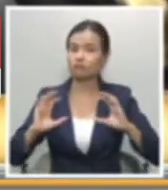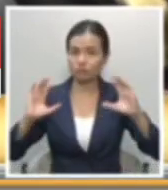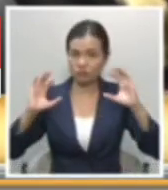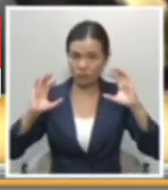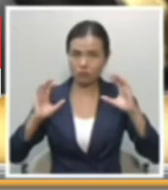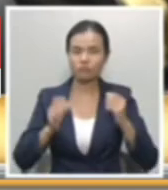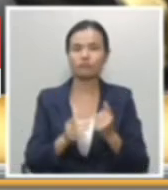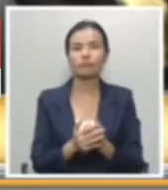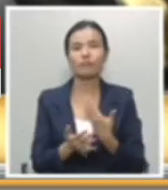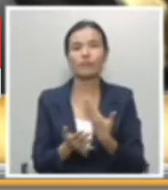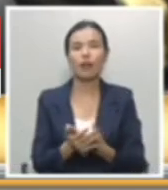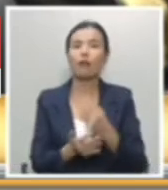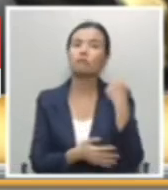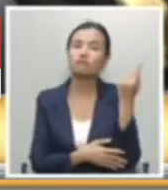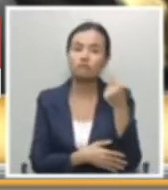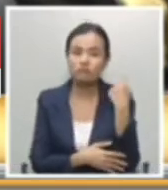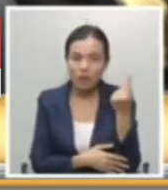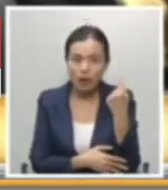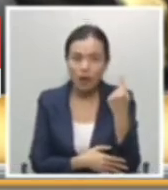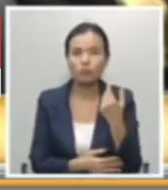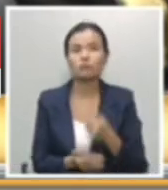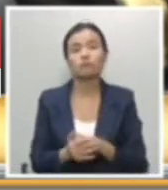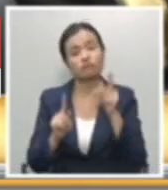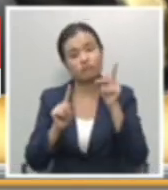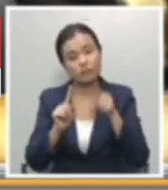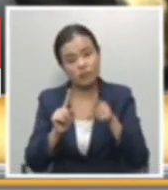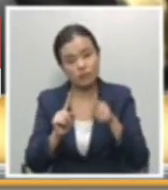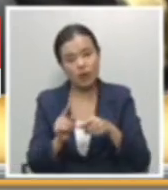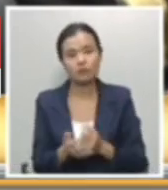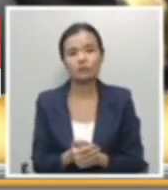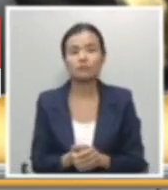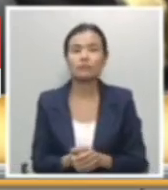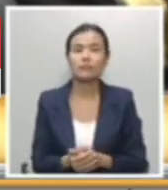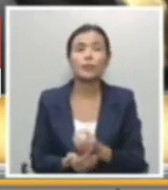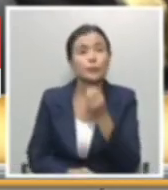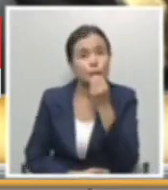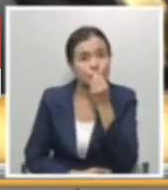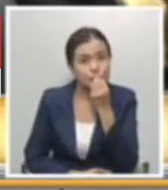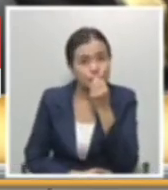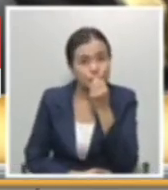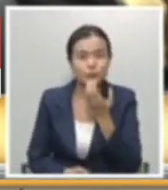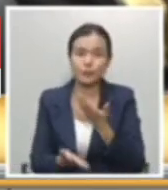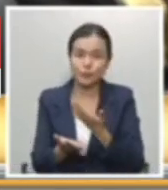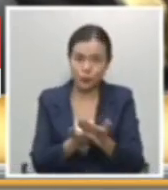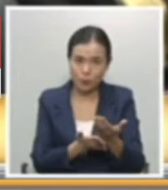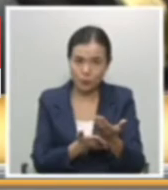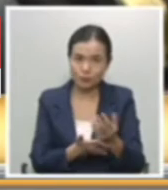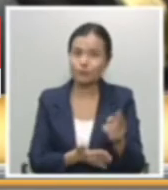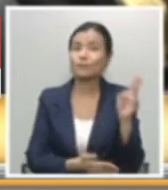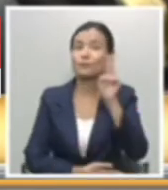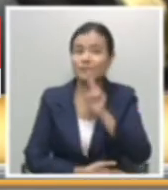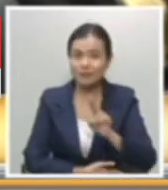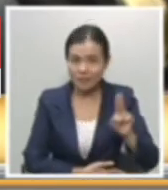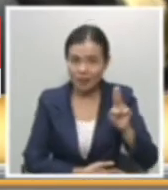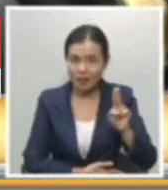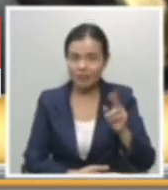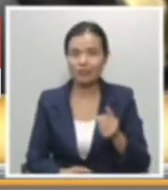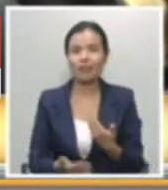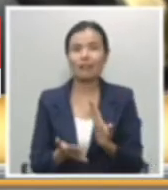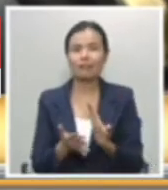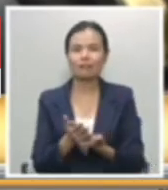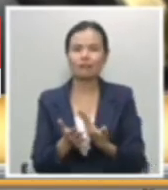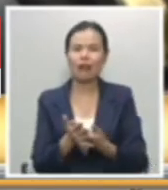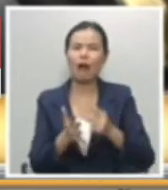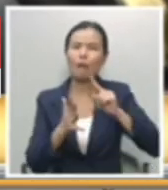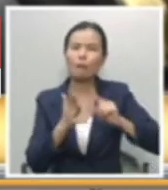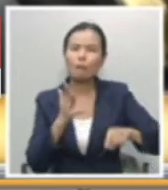เงินท่องเที่ยวชิมช็อปใช้การแจกเงินปลายปีอย่างที่เคย